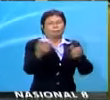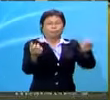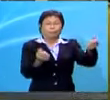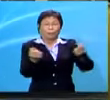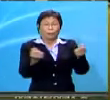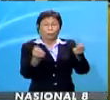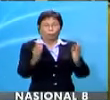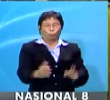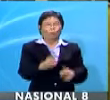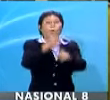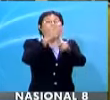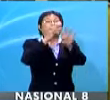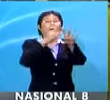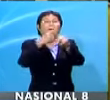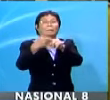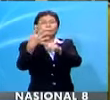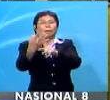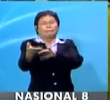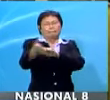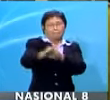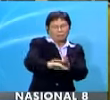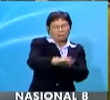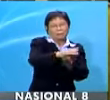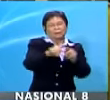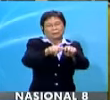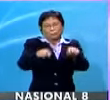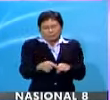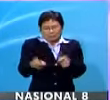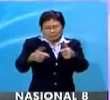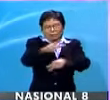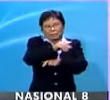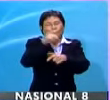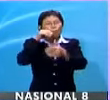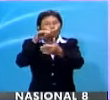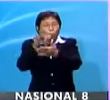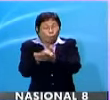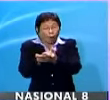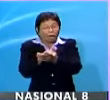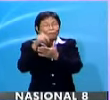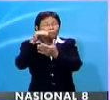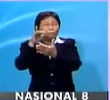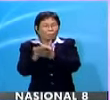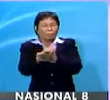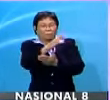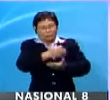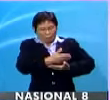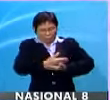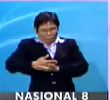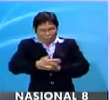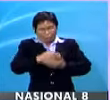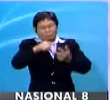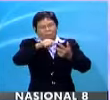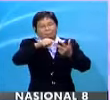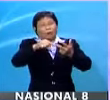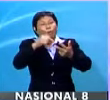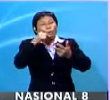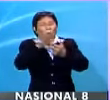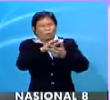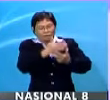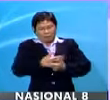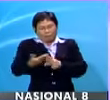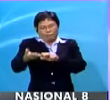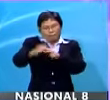roda tersebut Faus Nizam Hussein meninggal dunia di tempat kejadian manakala isterinya Nova Safitri dan anaknya n Fir